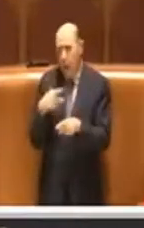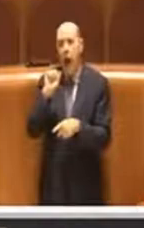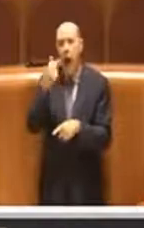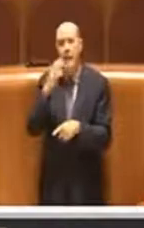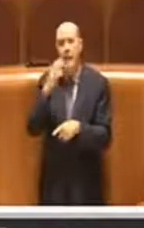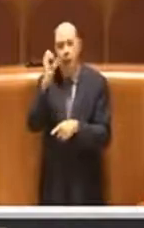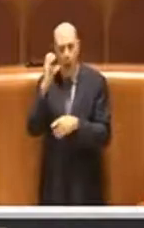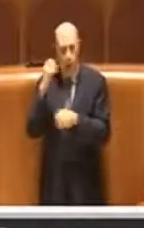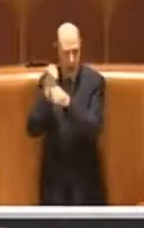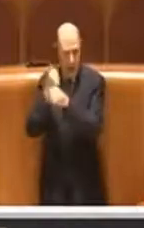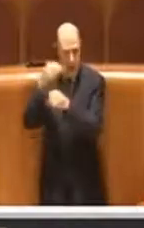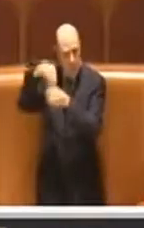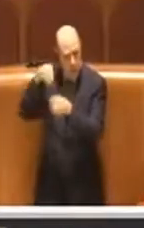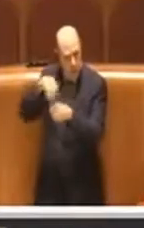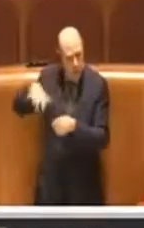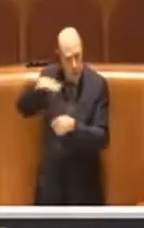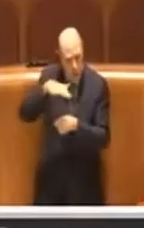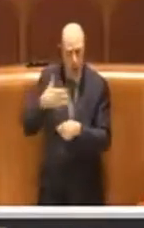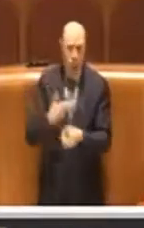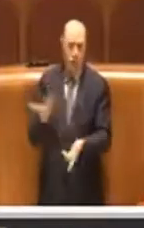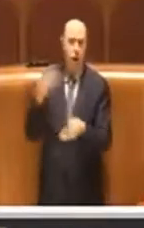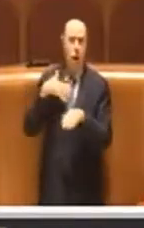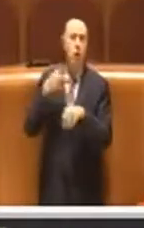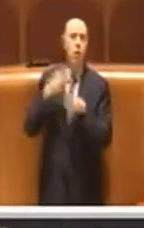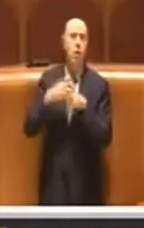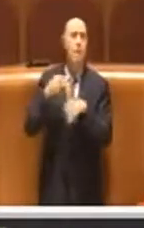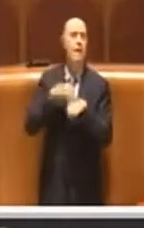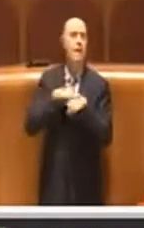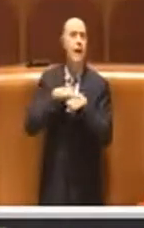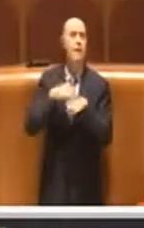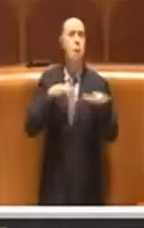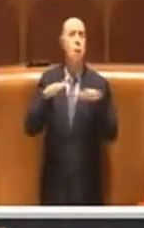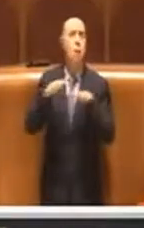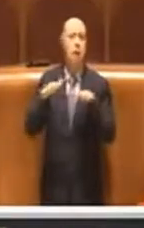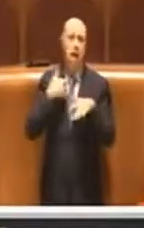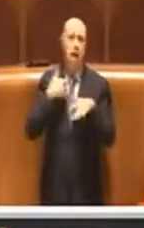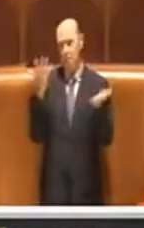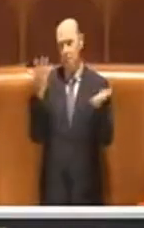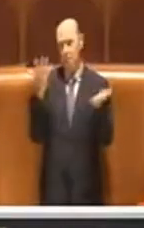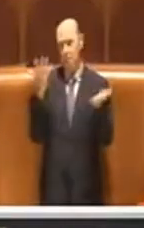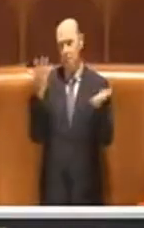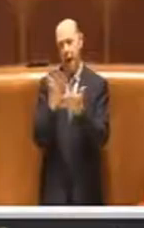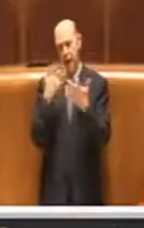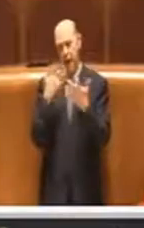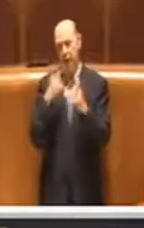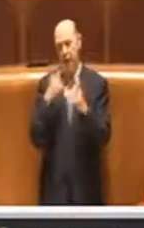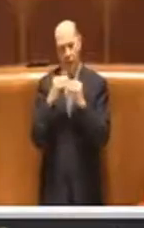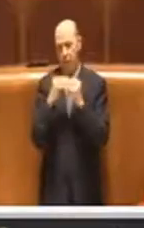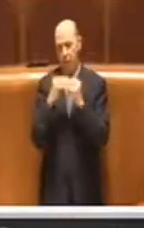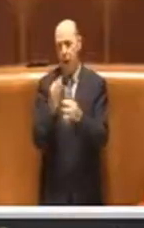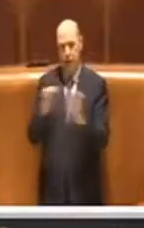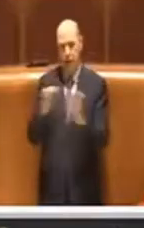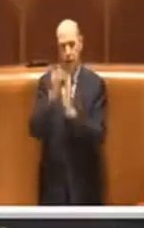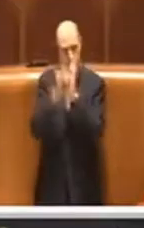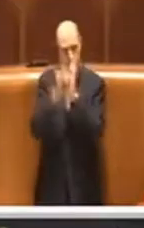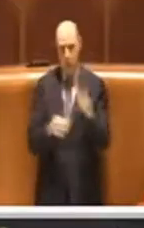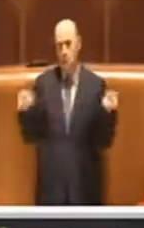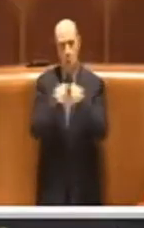andiamo a chiudere il percorso che è stato intrapreso in Roma Servizi per la mobilità e cerchiamo di aprirlo anche in ATAC. È chiaro che ATAC versa in